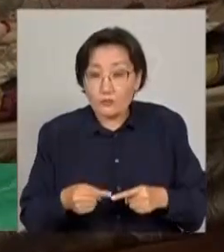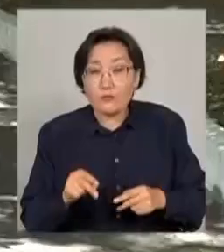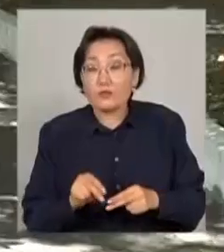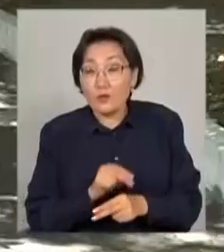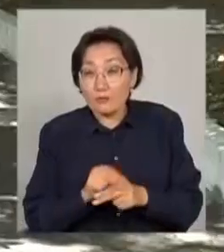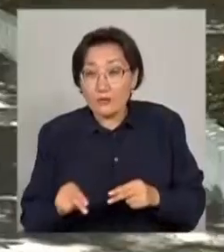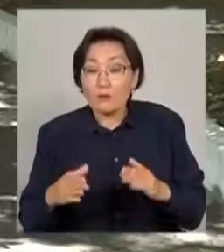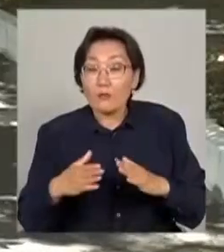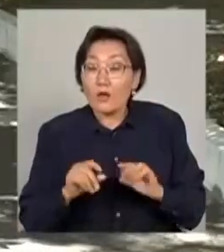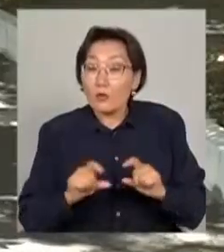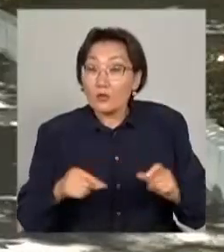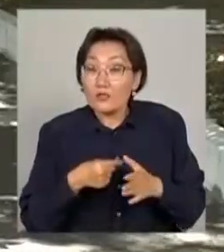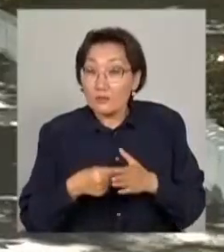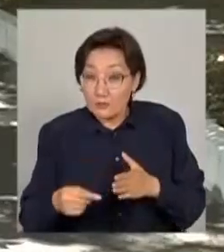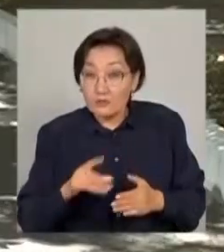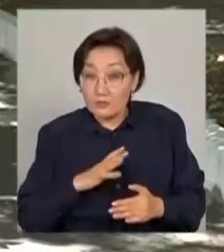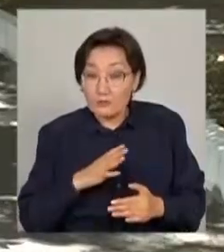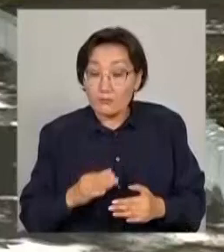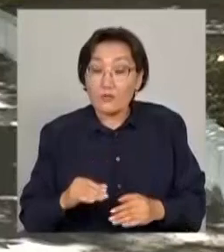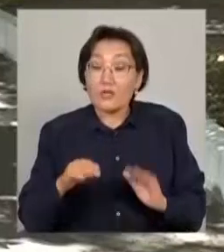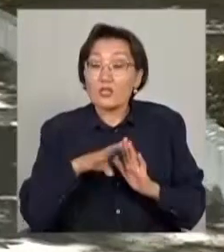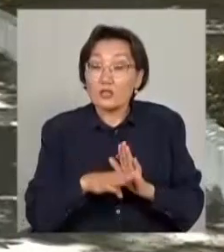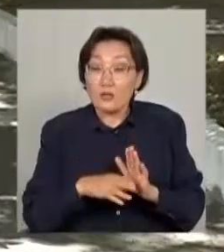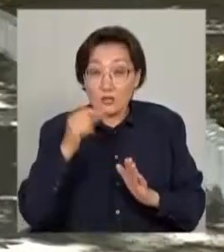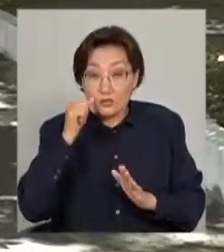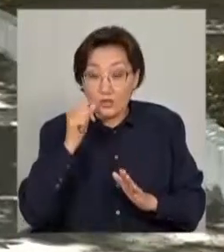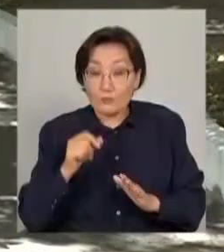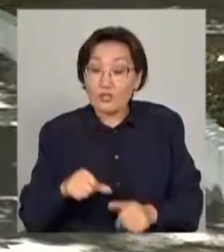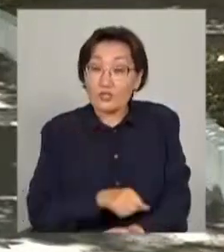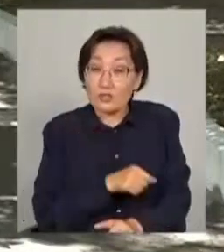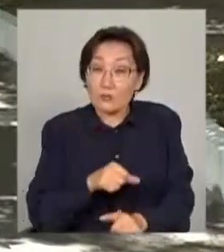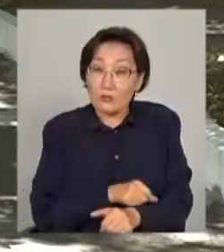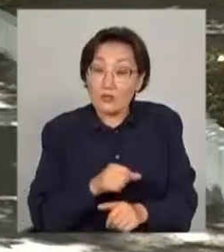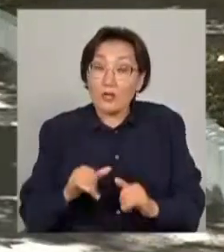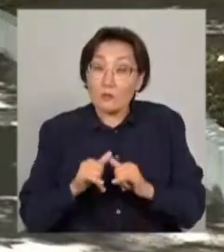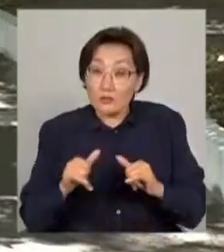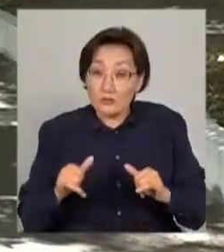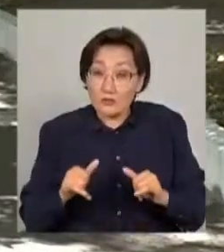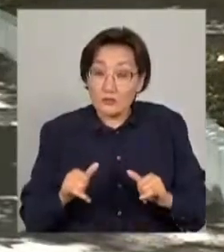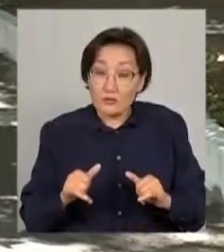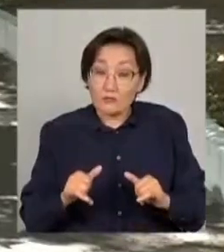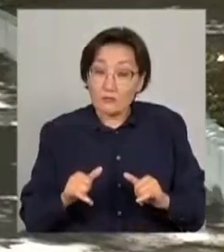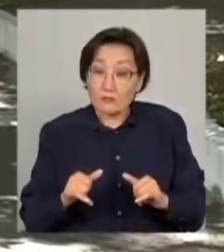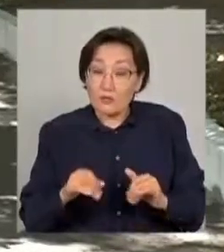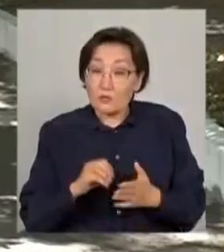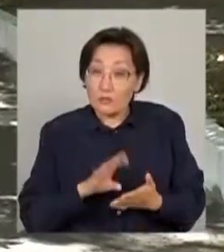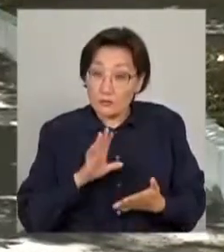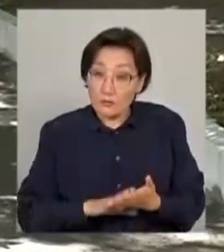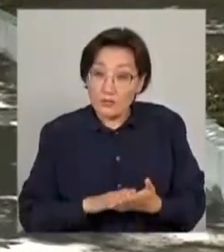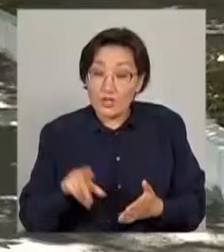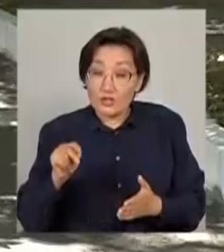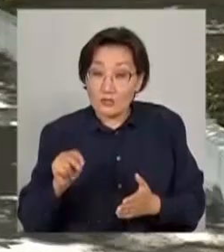шығарады. Статистика бойынша ерлердің саны нашақорлық пен динамикалық бақылауда тұратын науқастардың саны